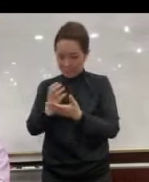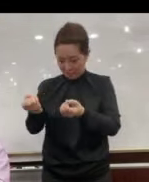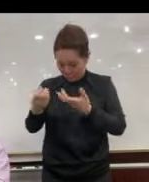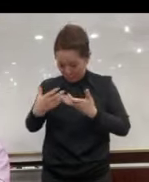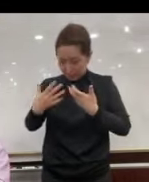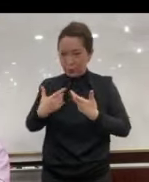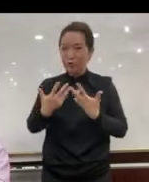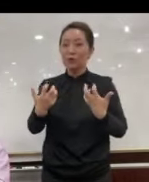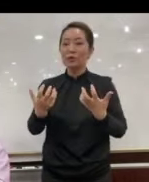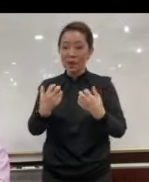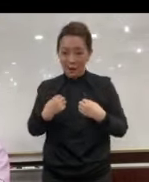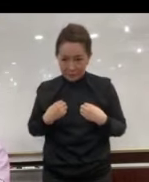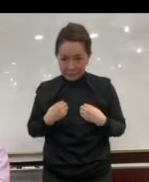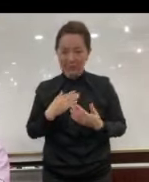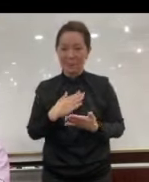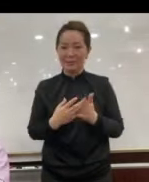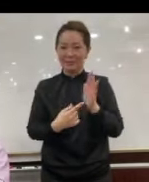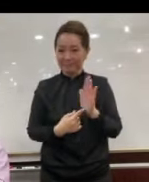авсан.